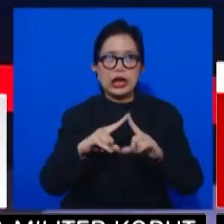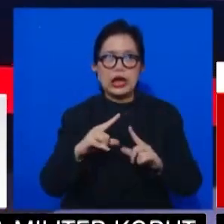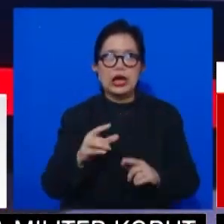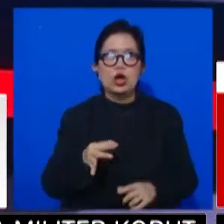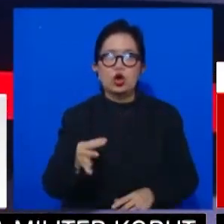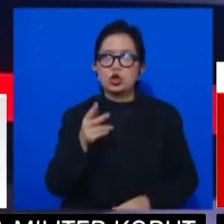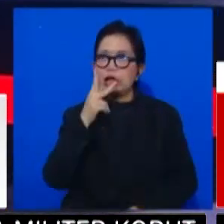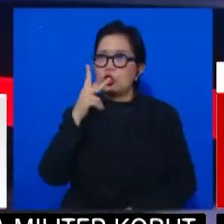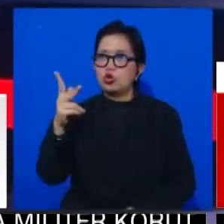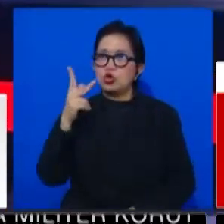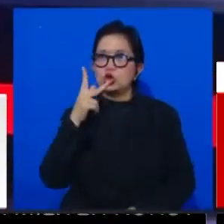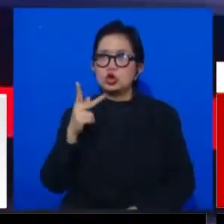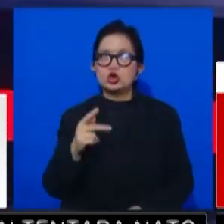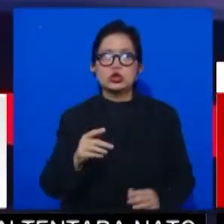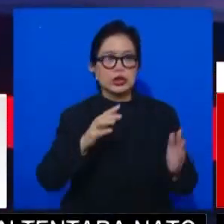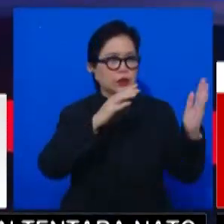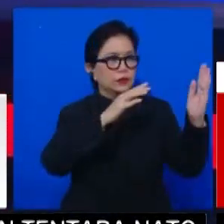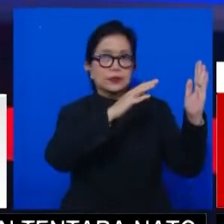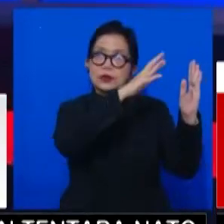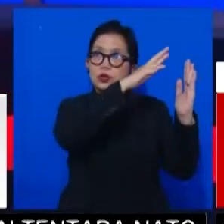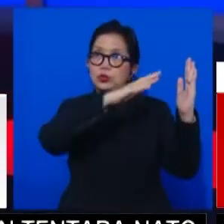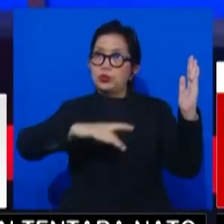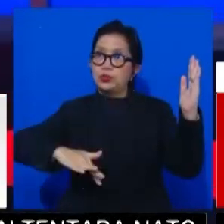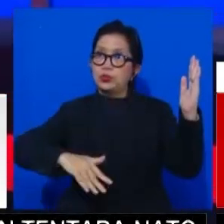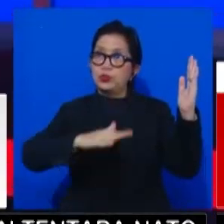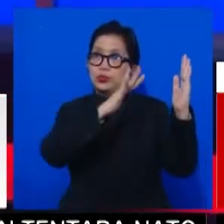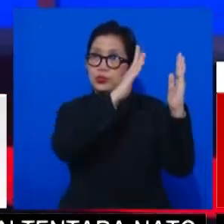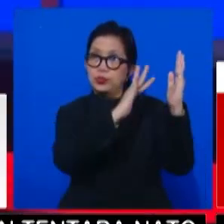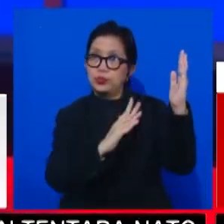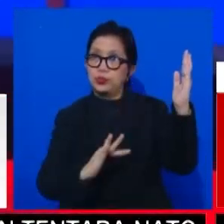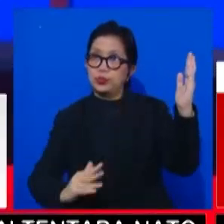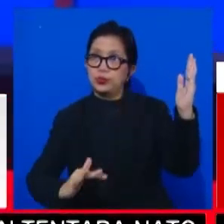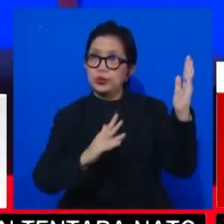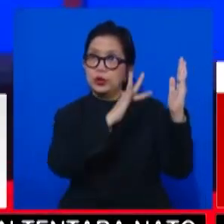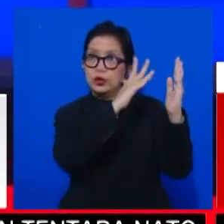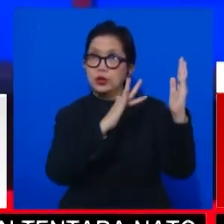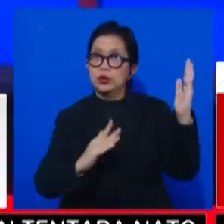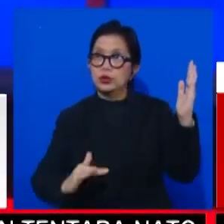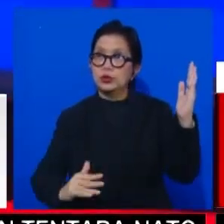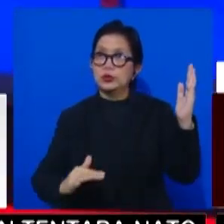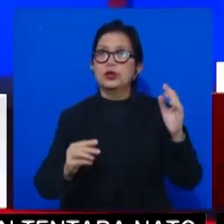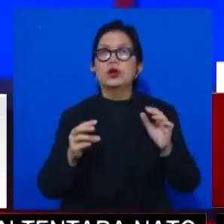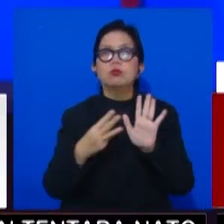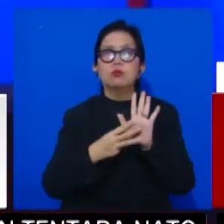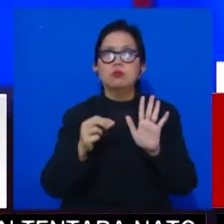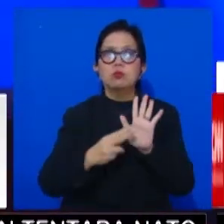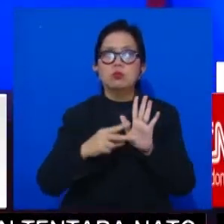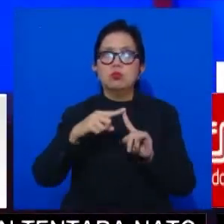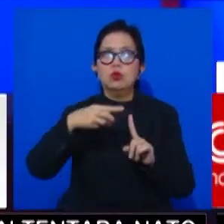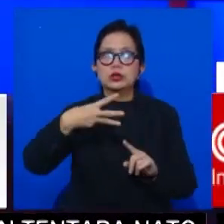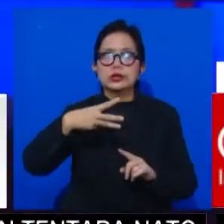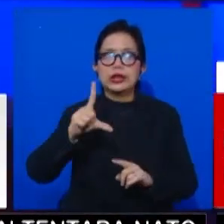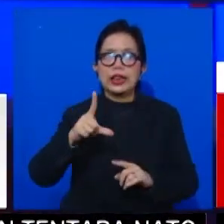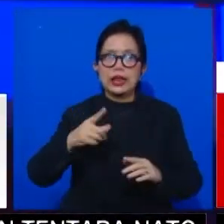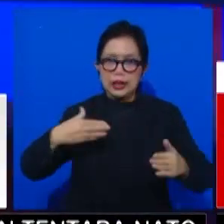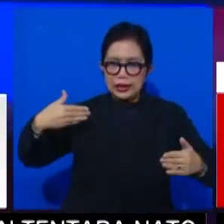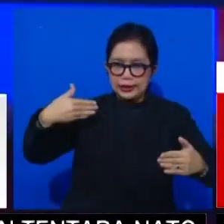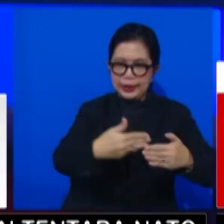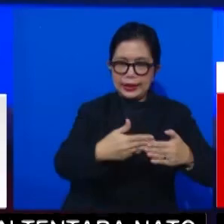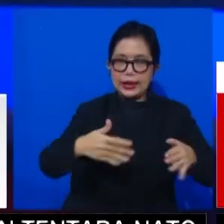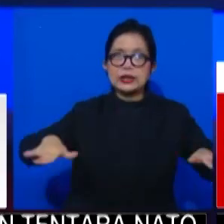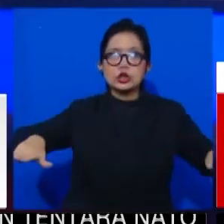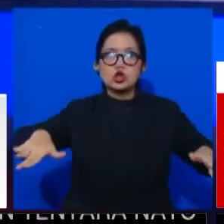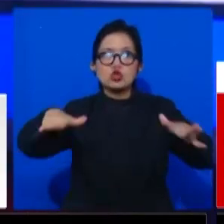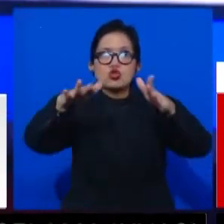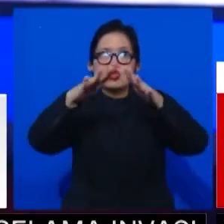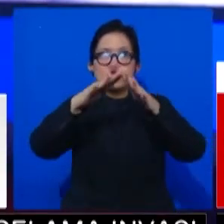air terjun yang masih asri dan alami, yaitu Air Terjun Montel. Berada di balik perbukitan Gunung Muria yang asri dengan aliran